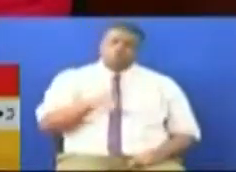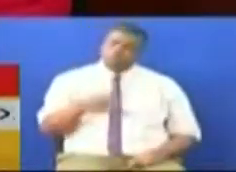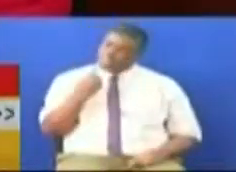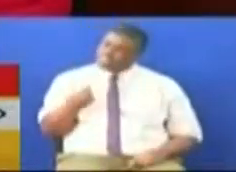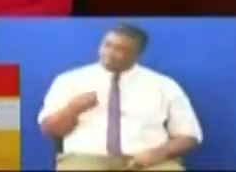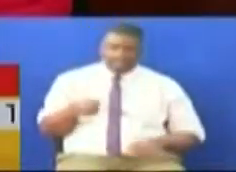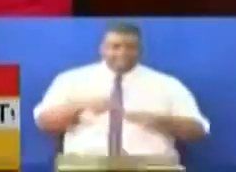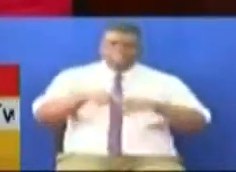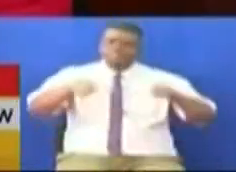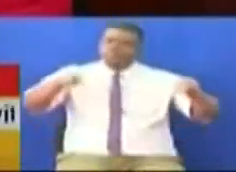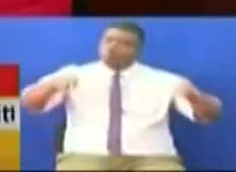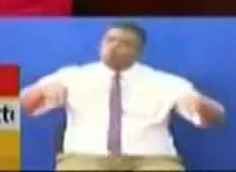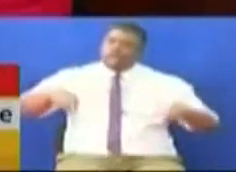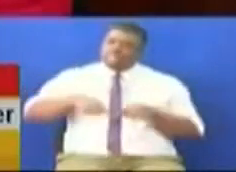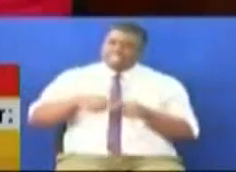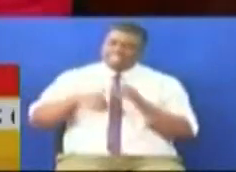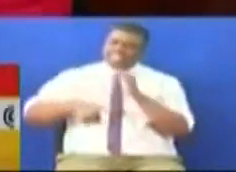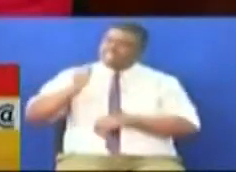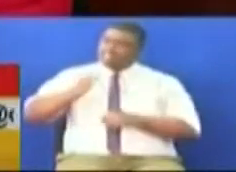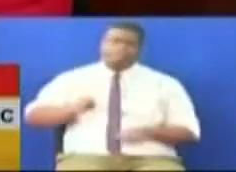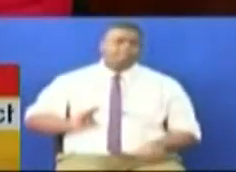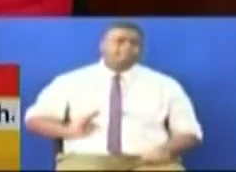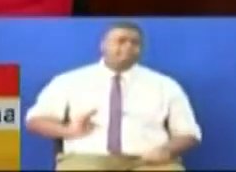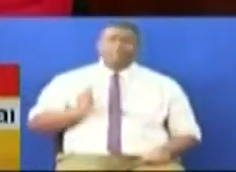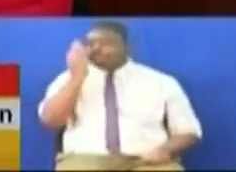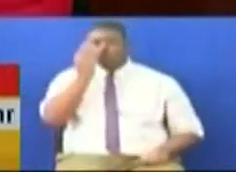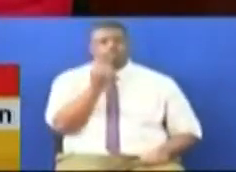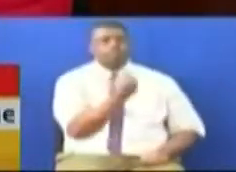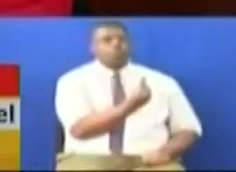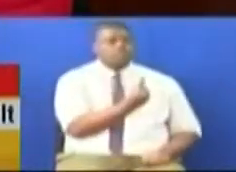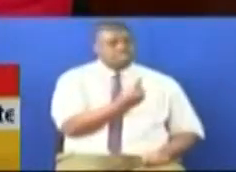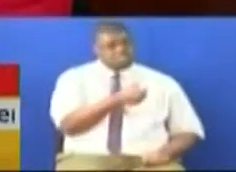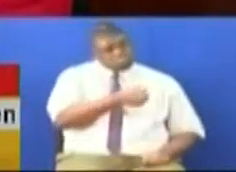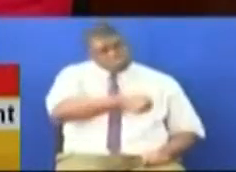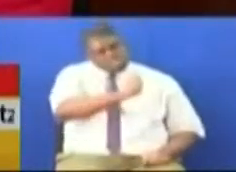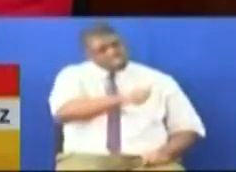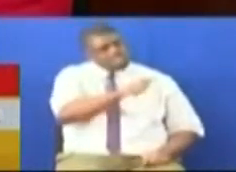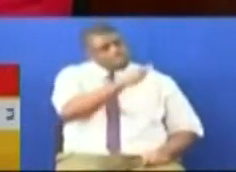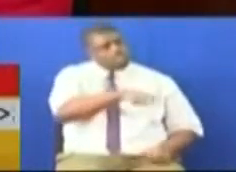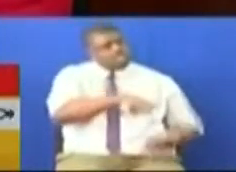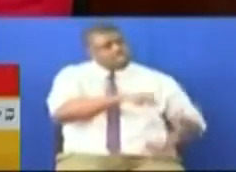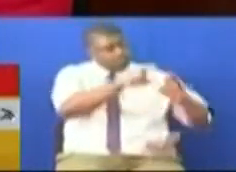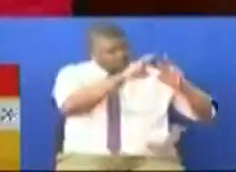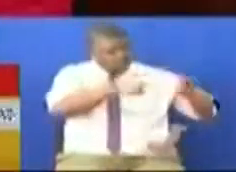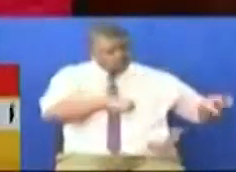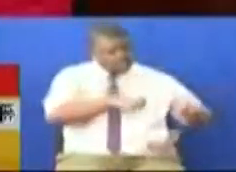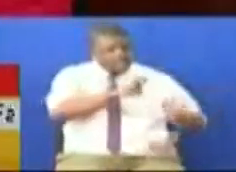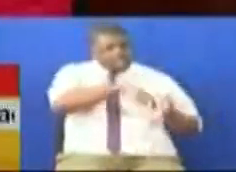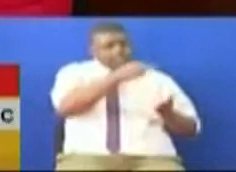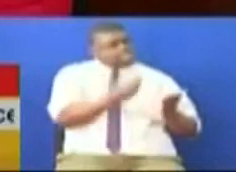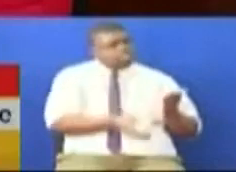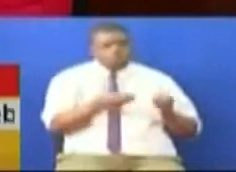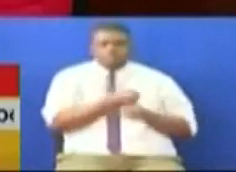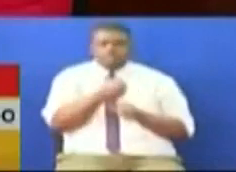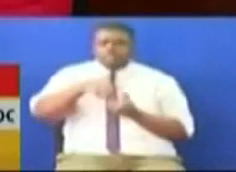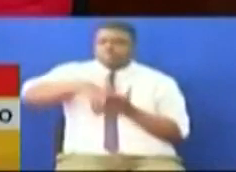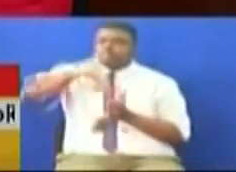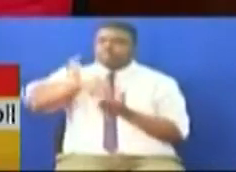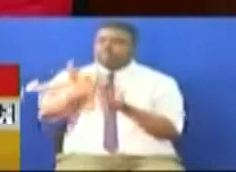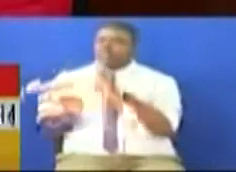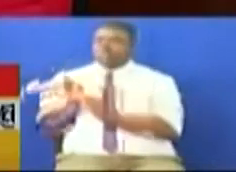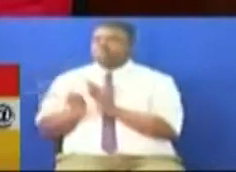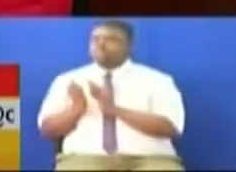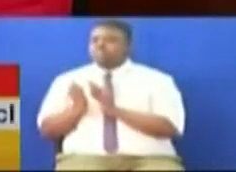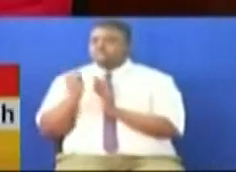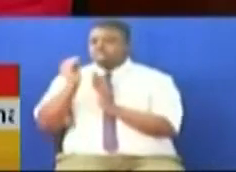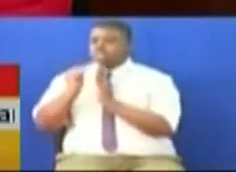vina thamani zaidi ya bilioni moja, ambavyo hata yeye ameshindwa kupata value halisi ya hivyo viwanja. Kwa hiyo hajaweza kuviingiza hata kwenye hesabu